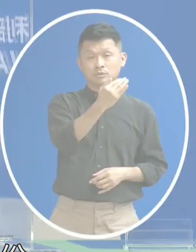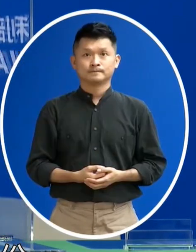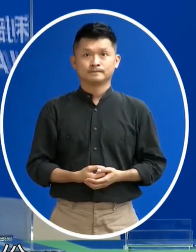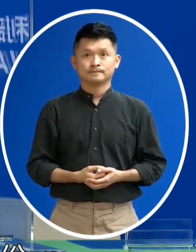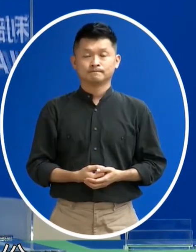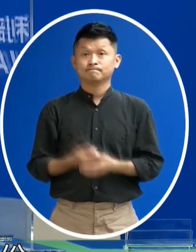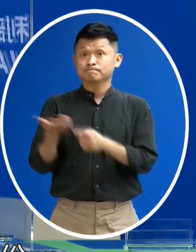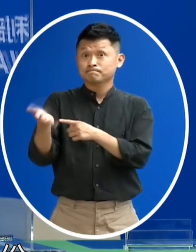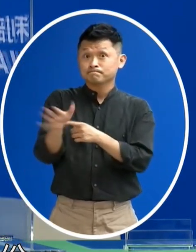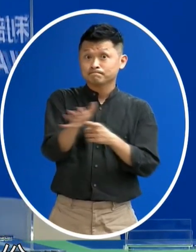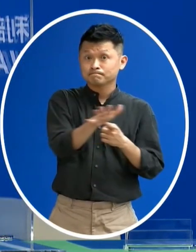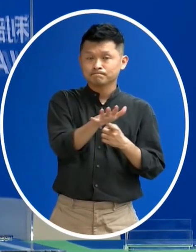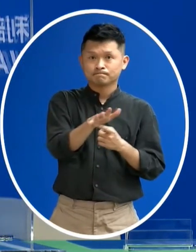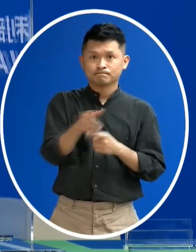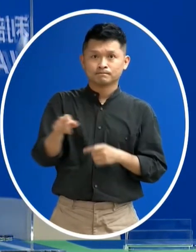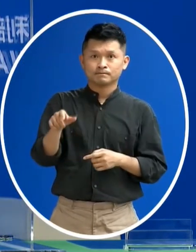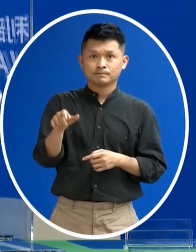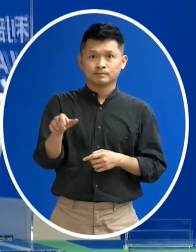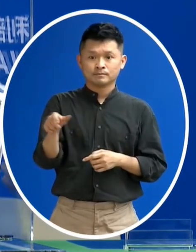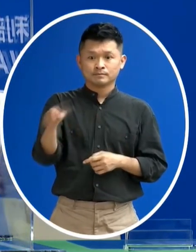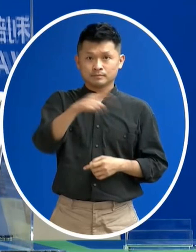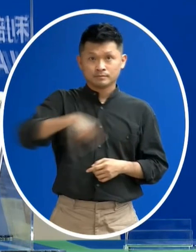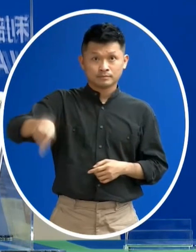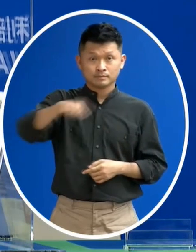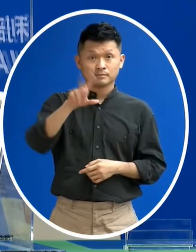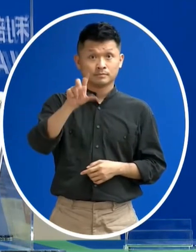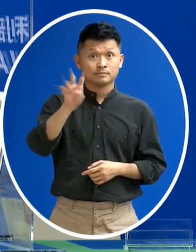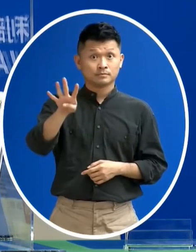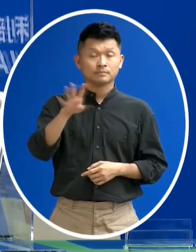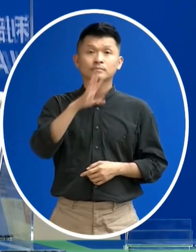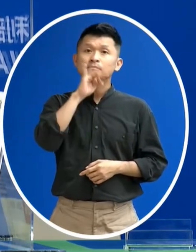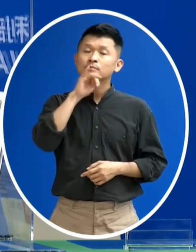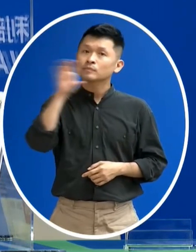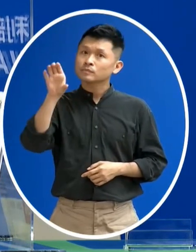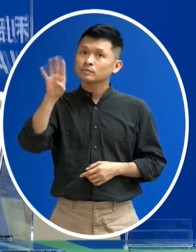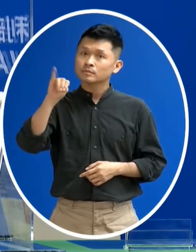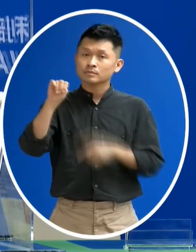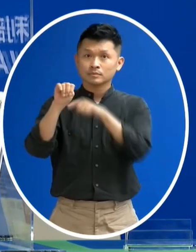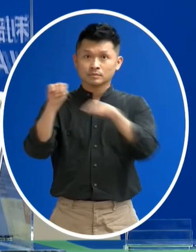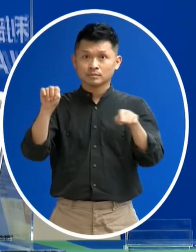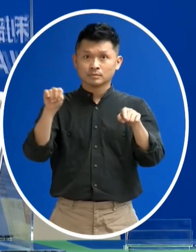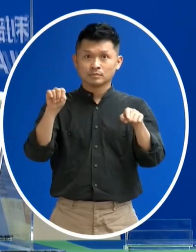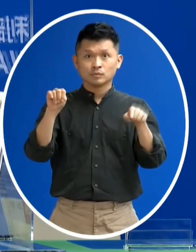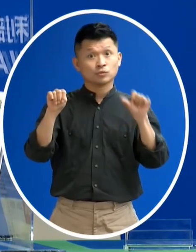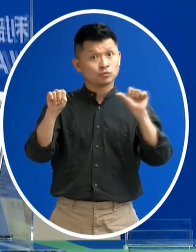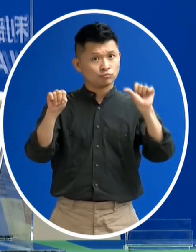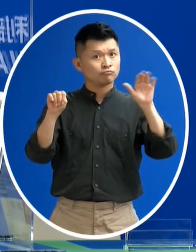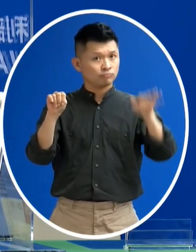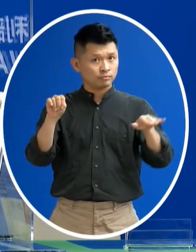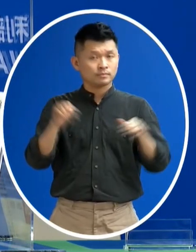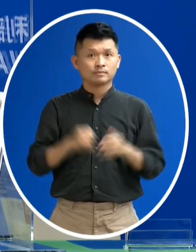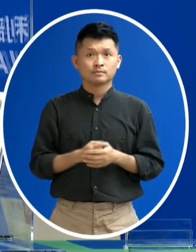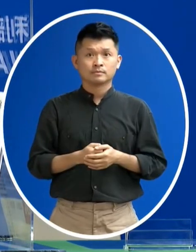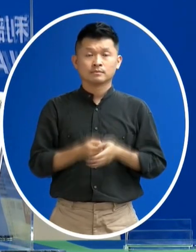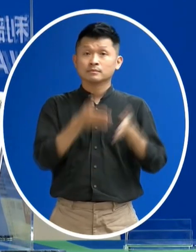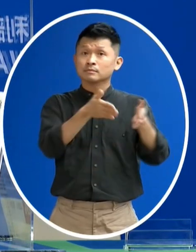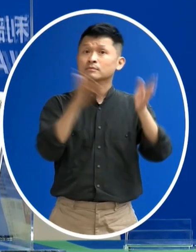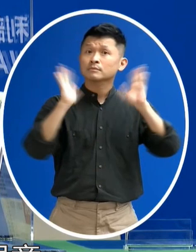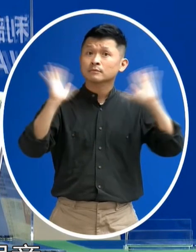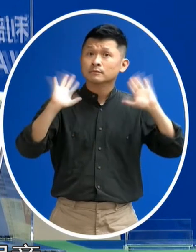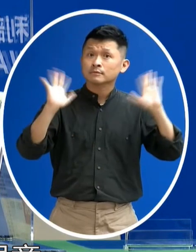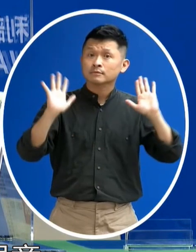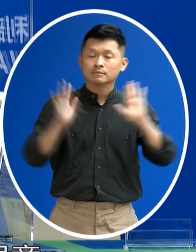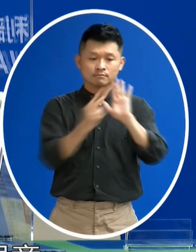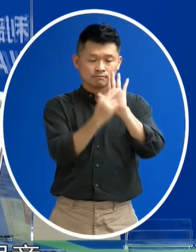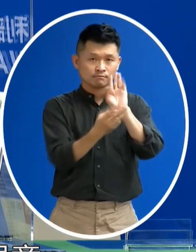82。死亡个案的部分74例当中哦，年龄是从90多岁到这个小于5岁。针对这个儿童的部分，